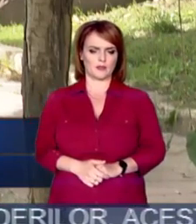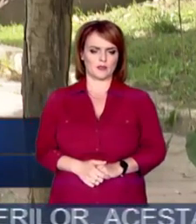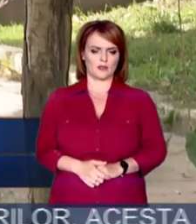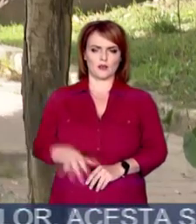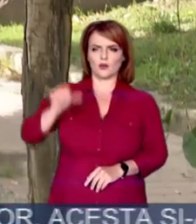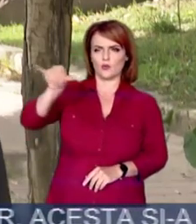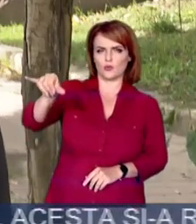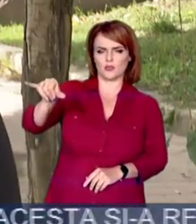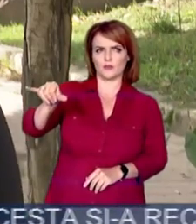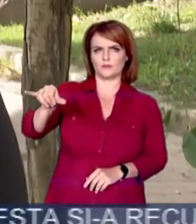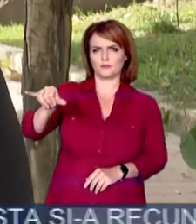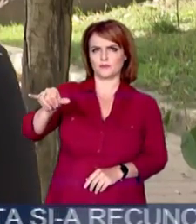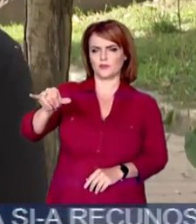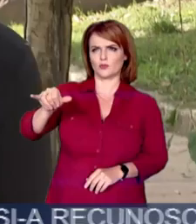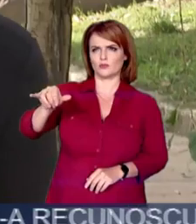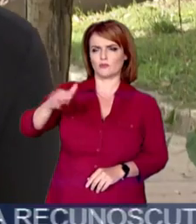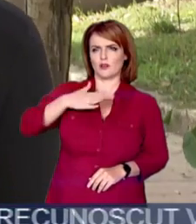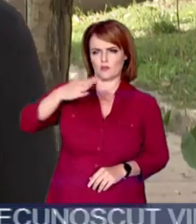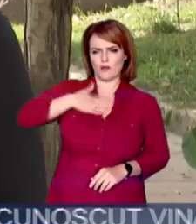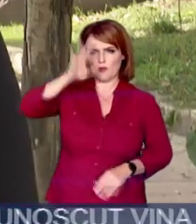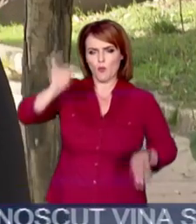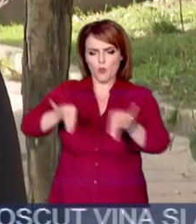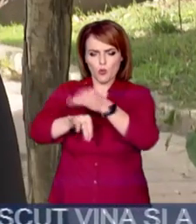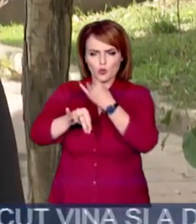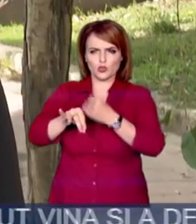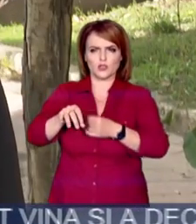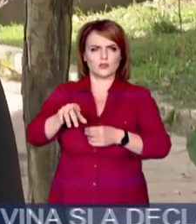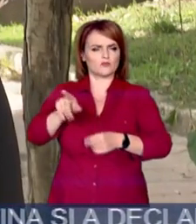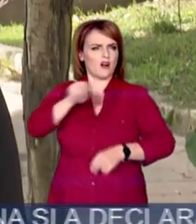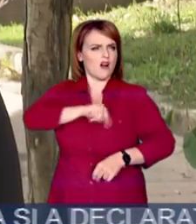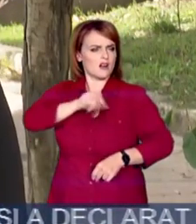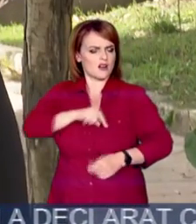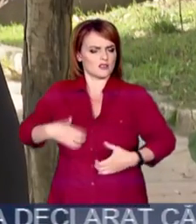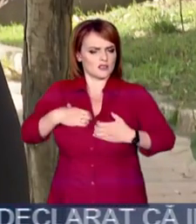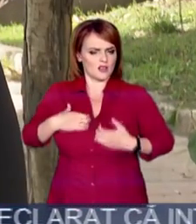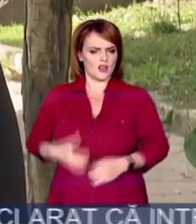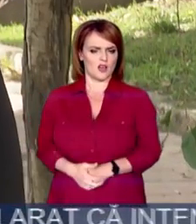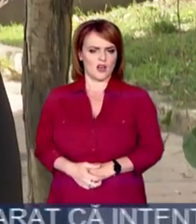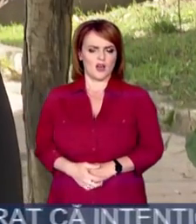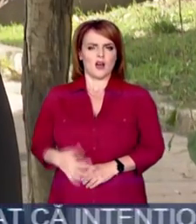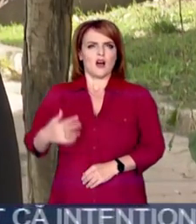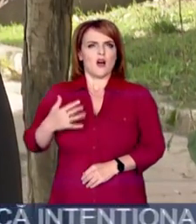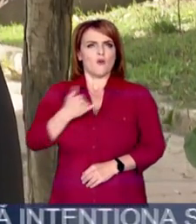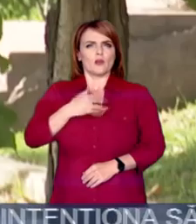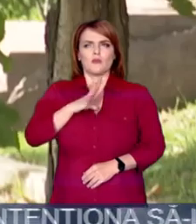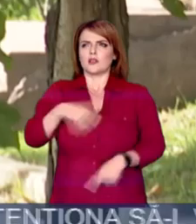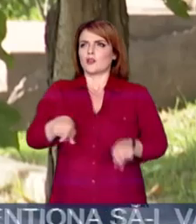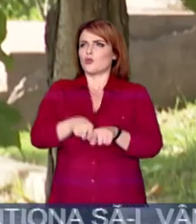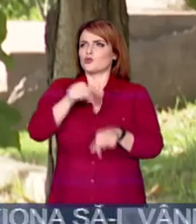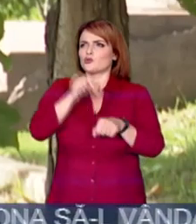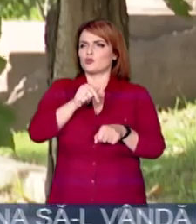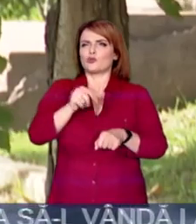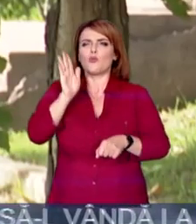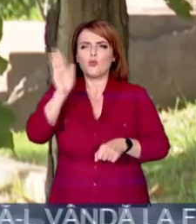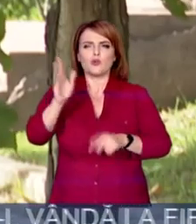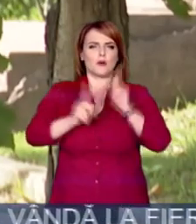are niște chestii foarte strașnice. Însă cum nouă ne place să trăim în iluzii, mi-am creat și eu niște iluzii.